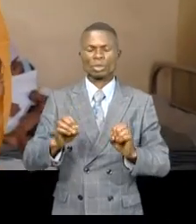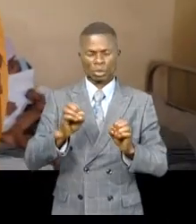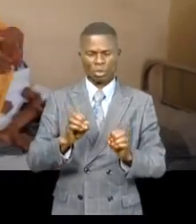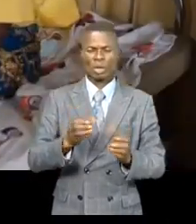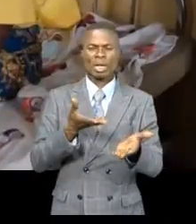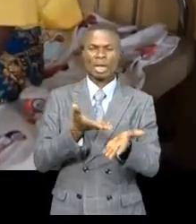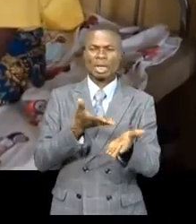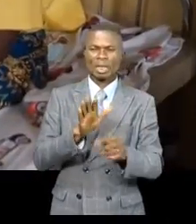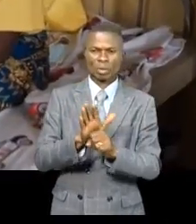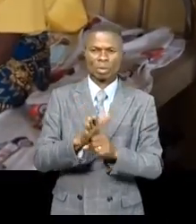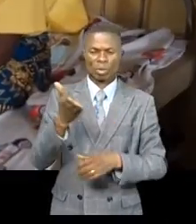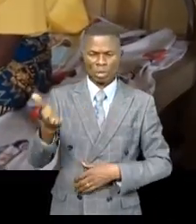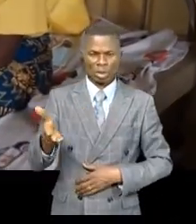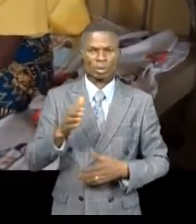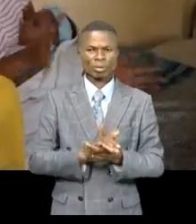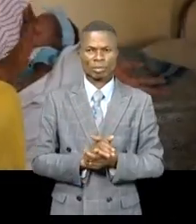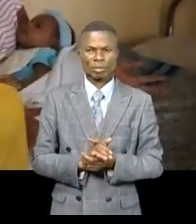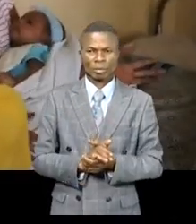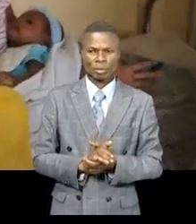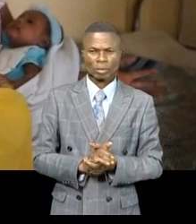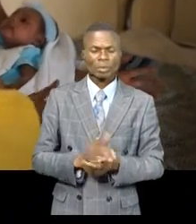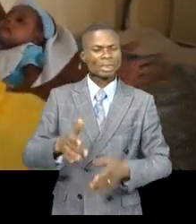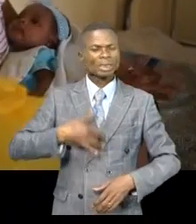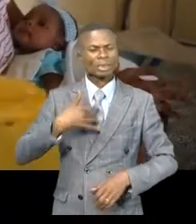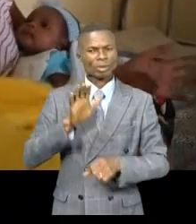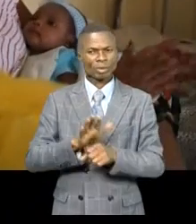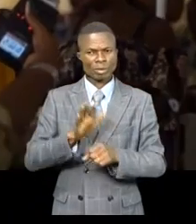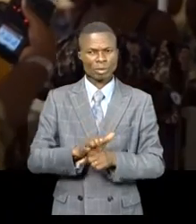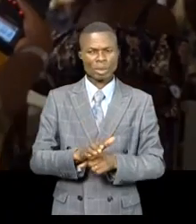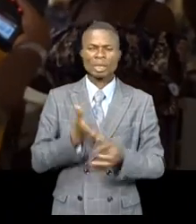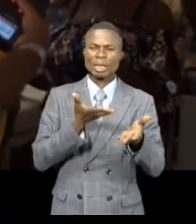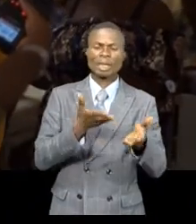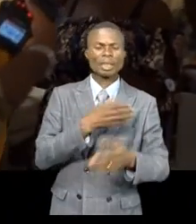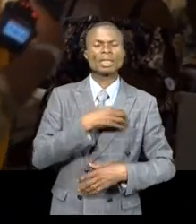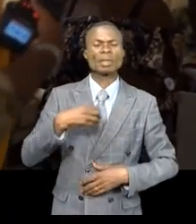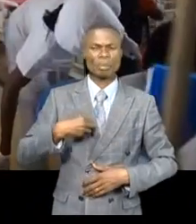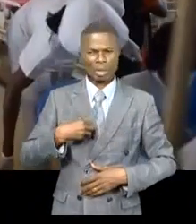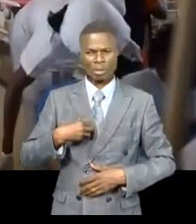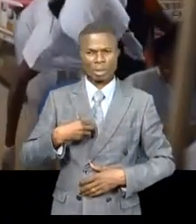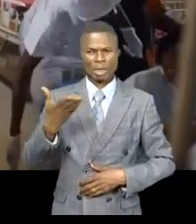moyens financiers et matériels. Un immense plaisir qui a sorti certaines d'entre elles de leur lit.